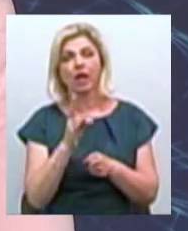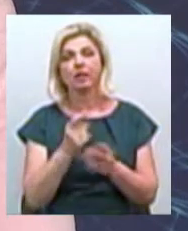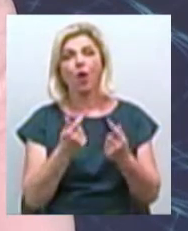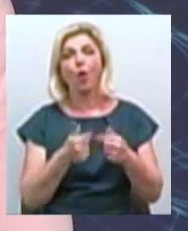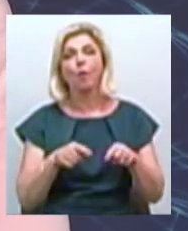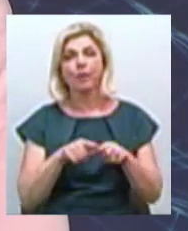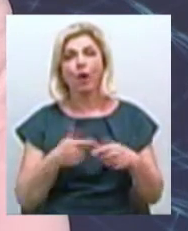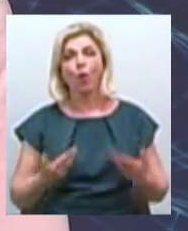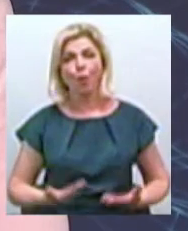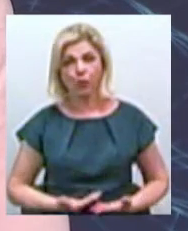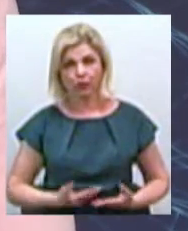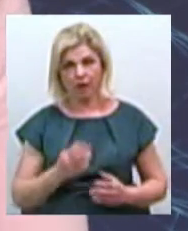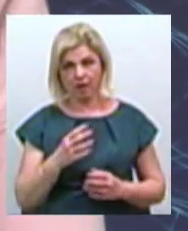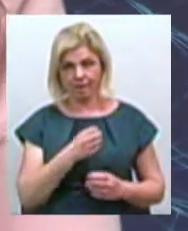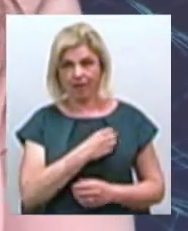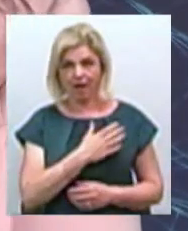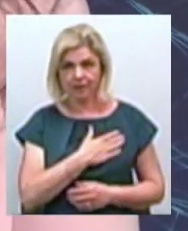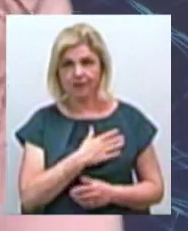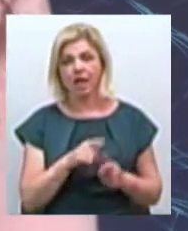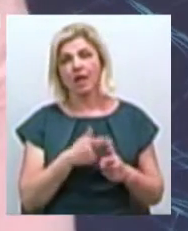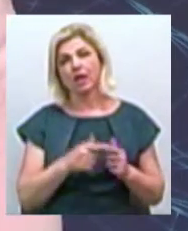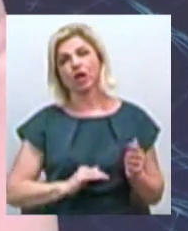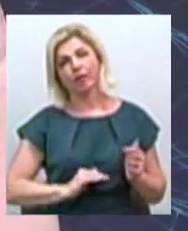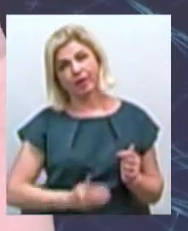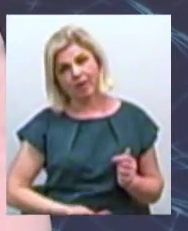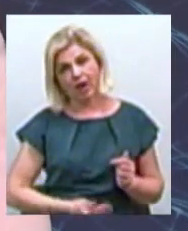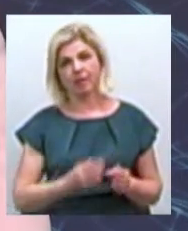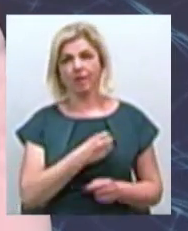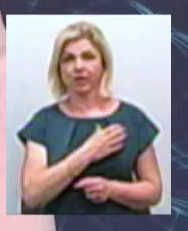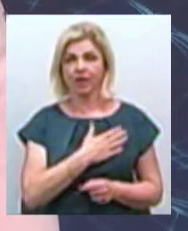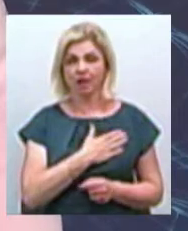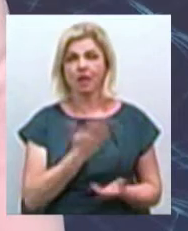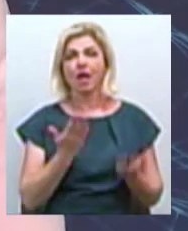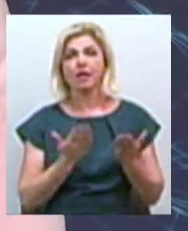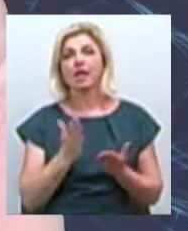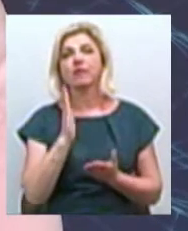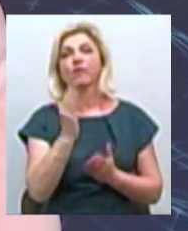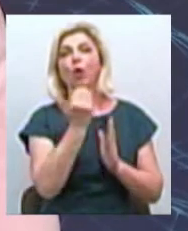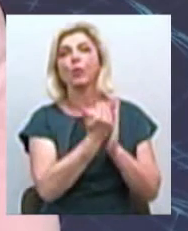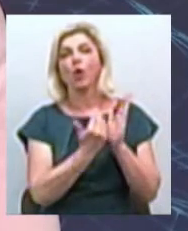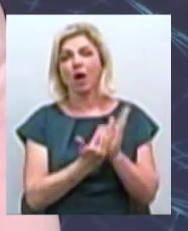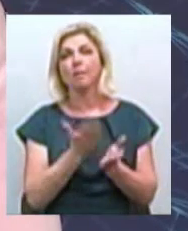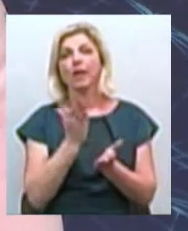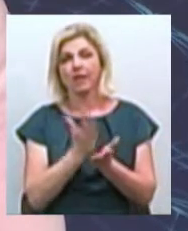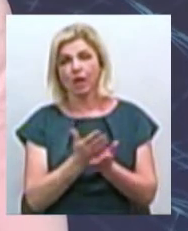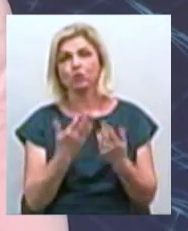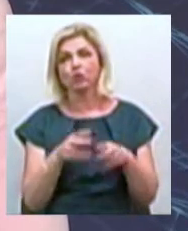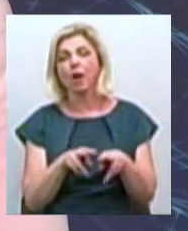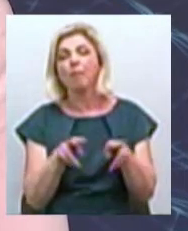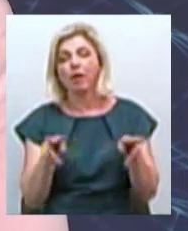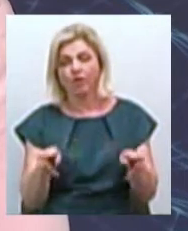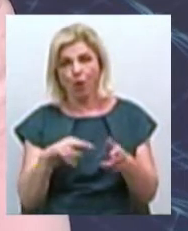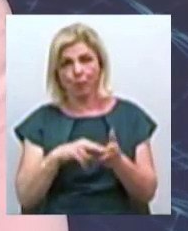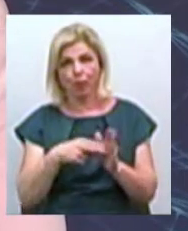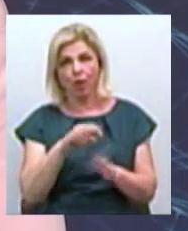комунальної власності, да, або це приватна якась власність. Якщо вже в програмах є подібні проєкти, конкретно визначені,